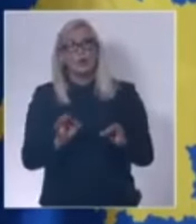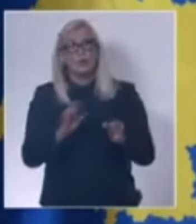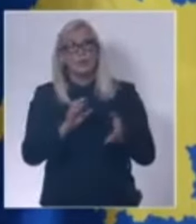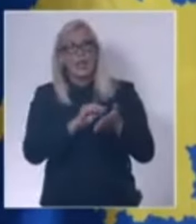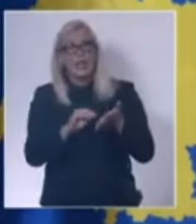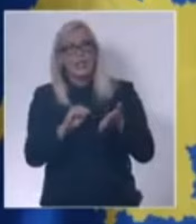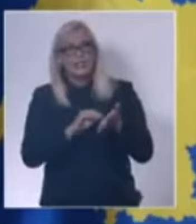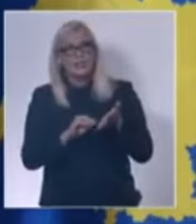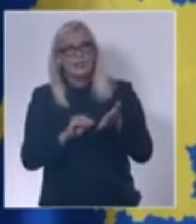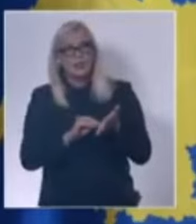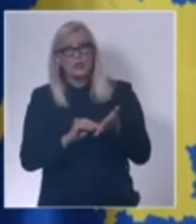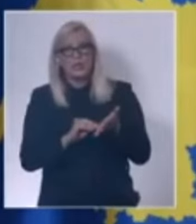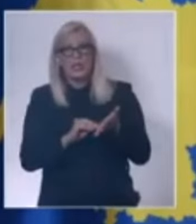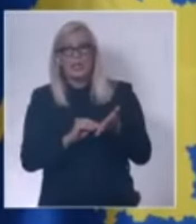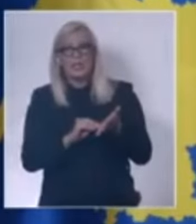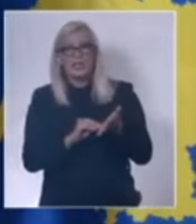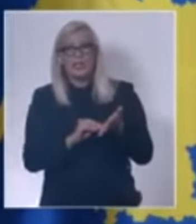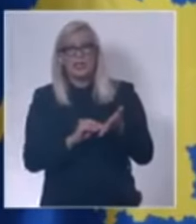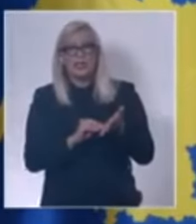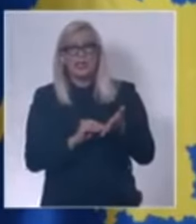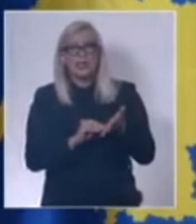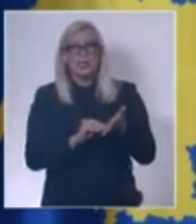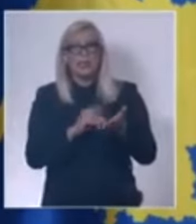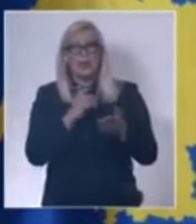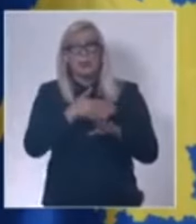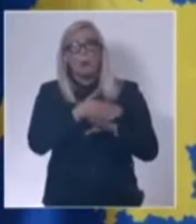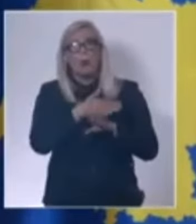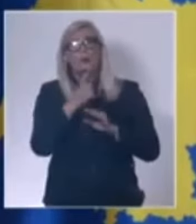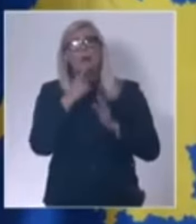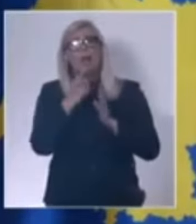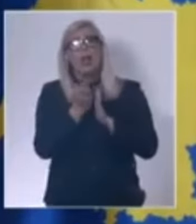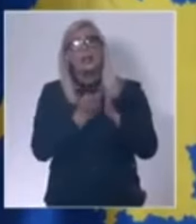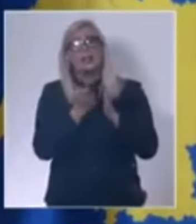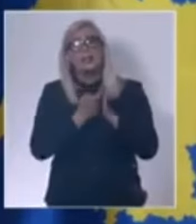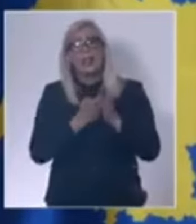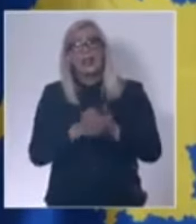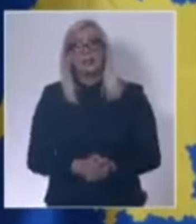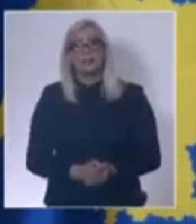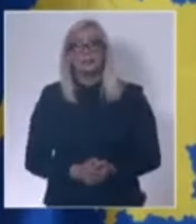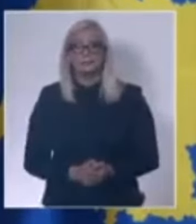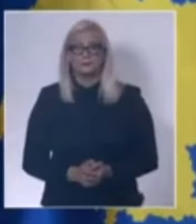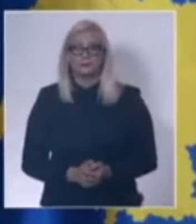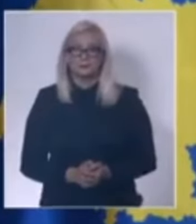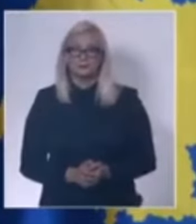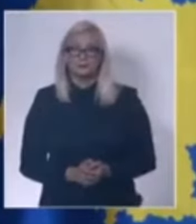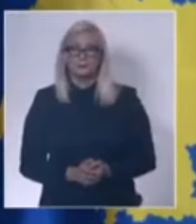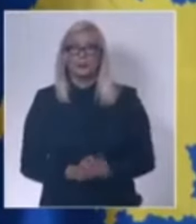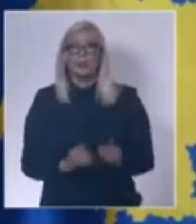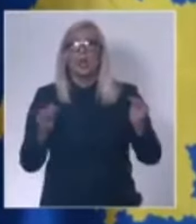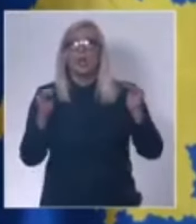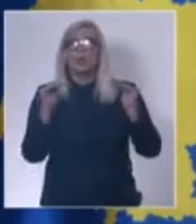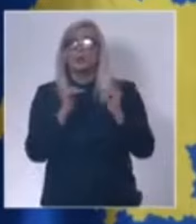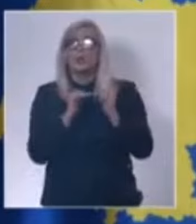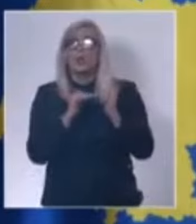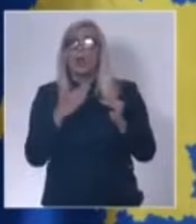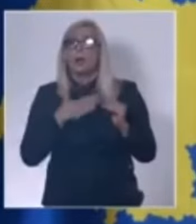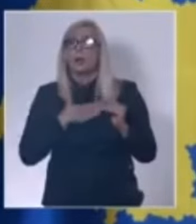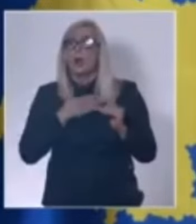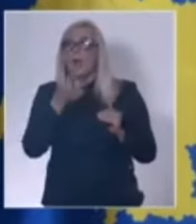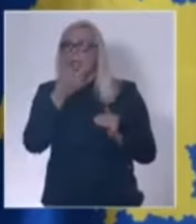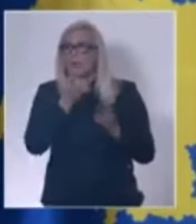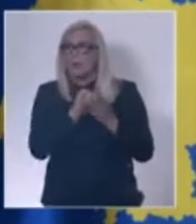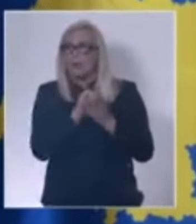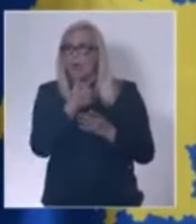pas hetimit përkatës dhe unë me çfarë kam dëgjuar sot dhe